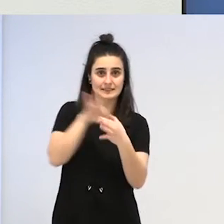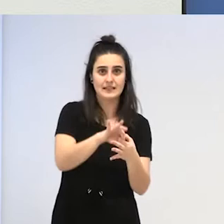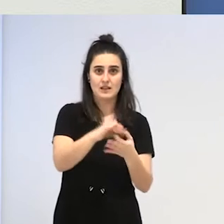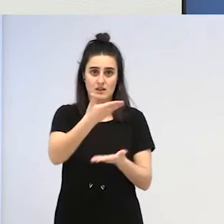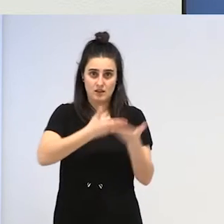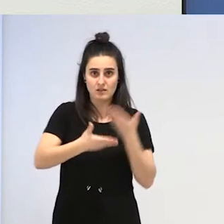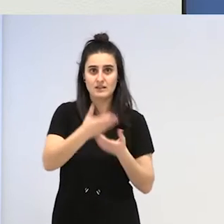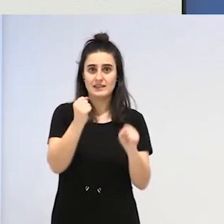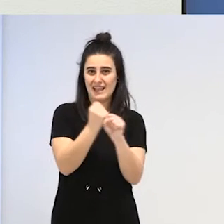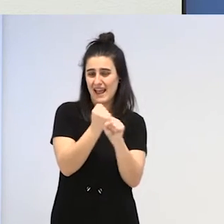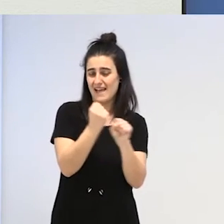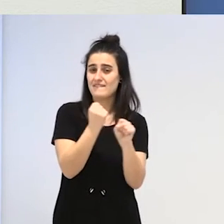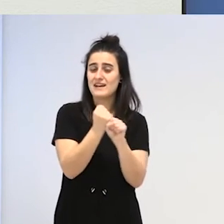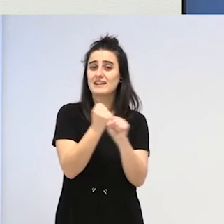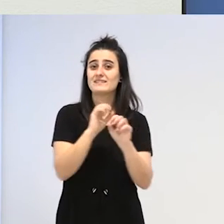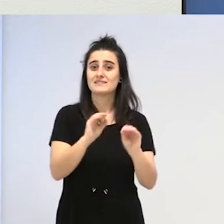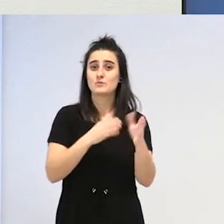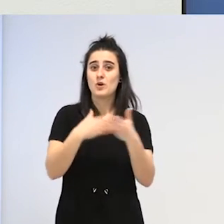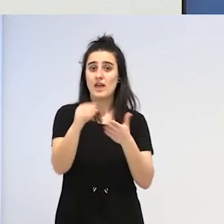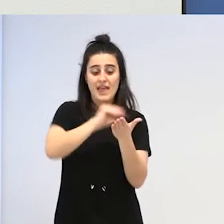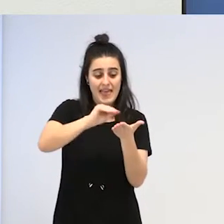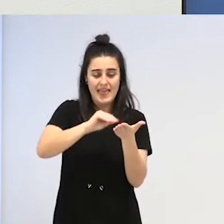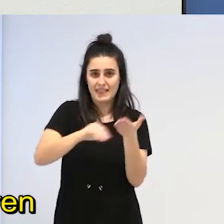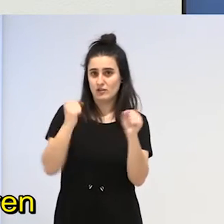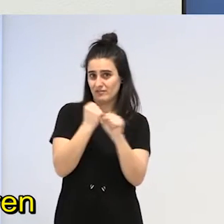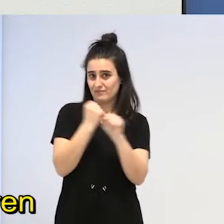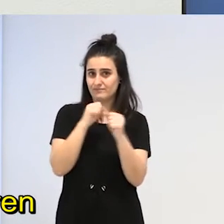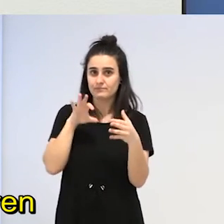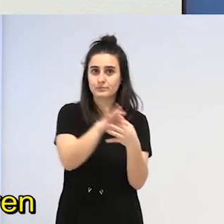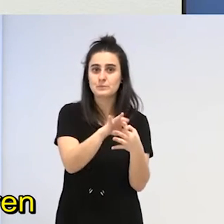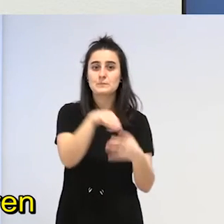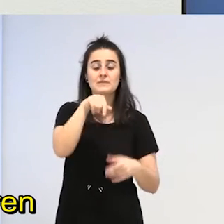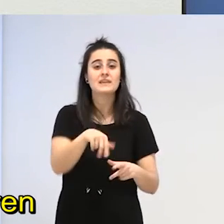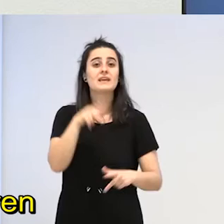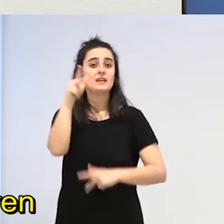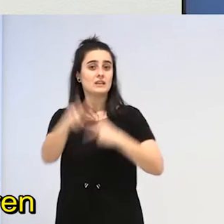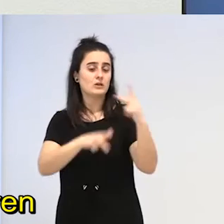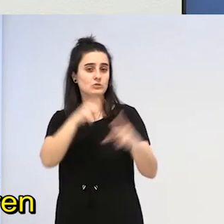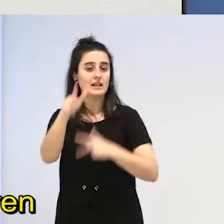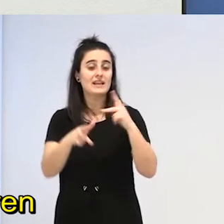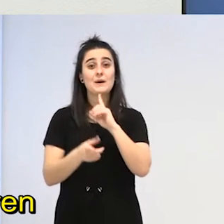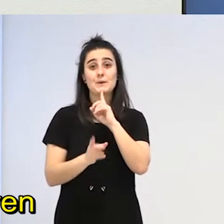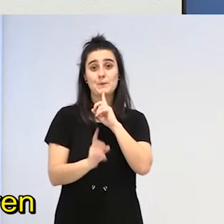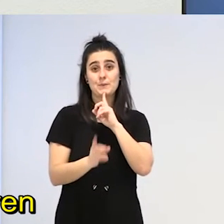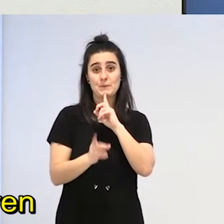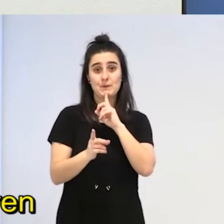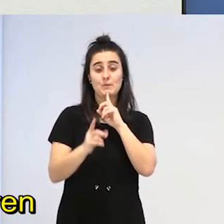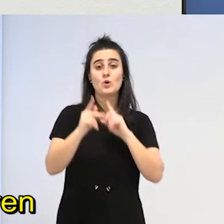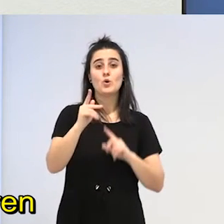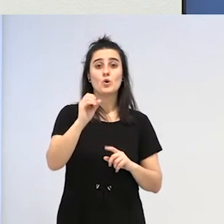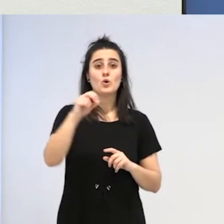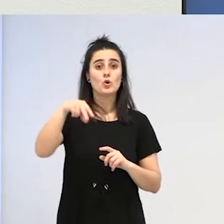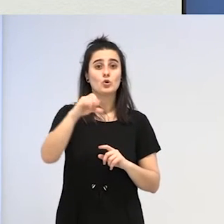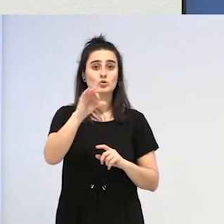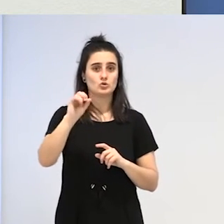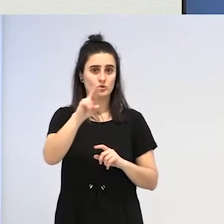nolabait elkartuta, editore lanetan elkartuta, eta hemen Euskal Herrian Bilboko Consoni